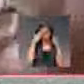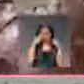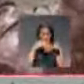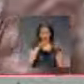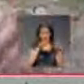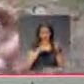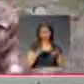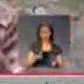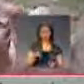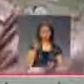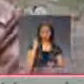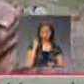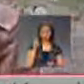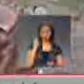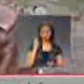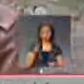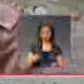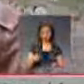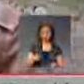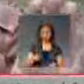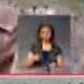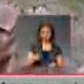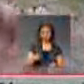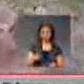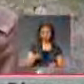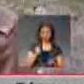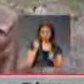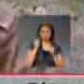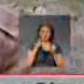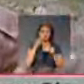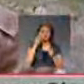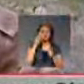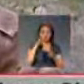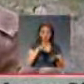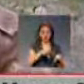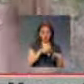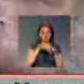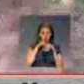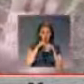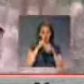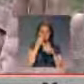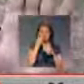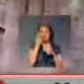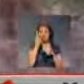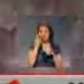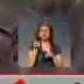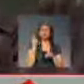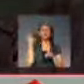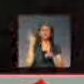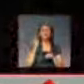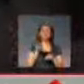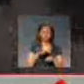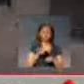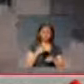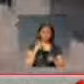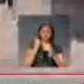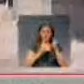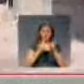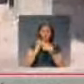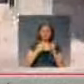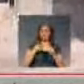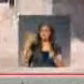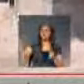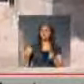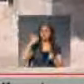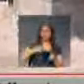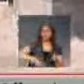الحكومة تبعت عربية تشيل ممكن 1 او 2 وشكرا، نقعد نكلمهم مفيش كلام. احنا جايين عشان نشيل عربية او